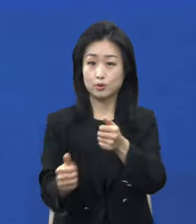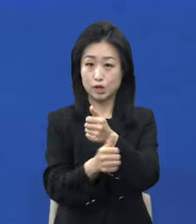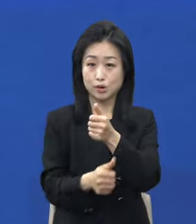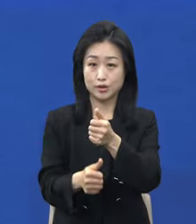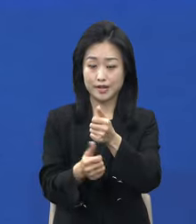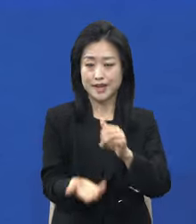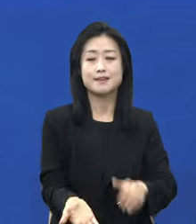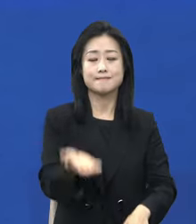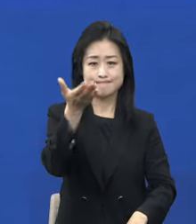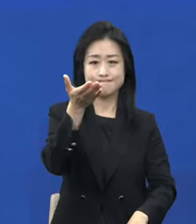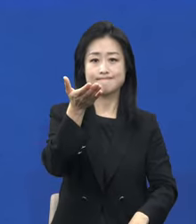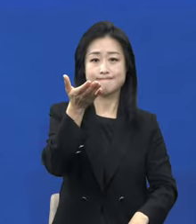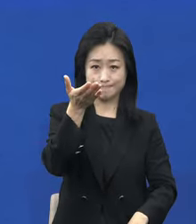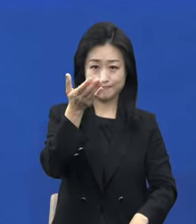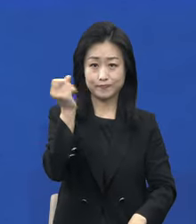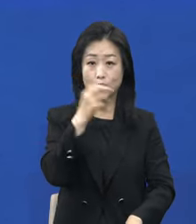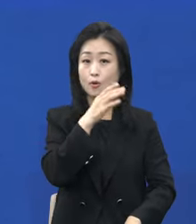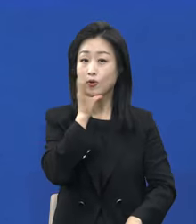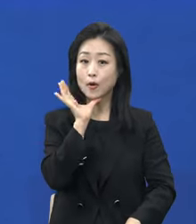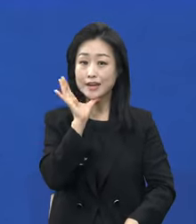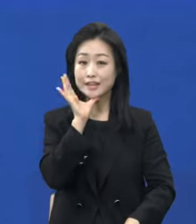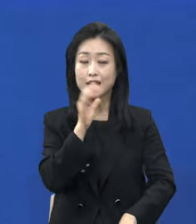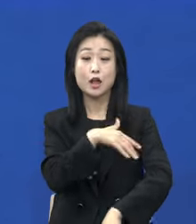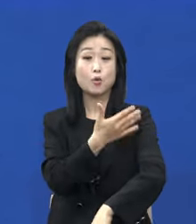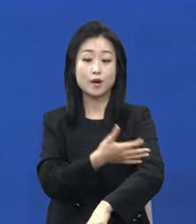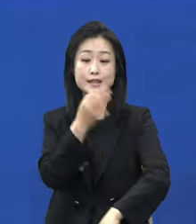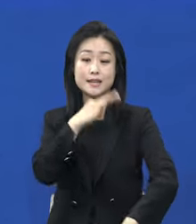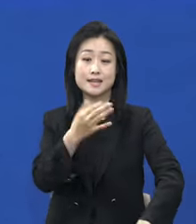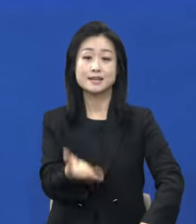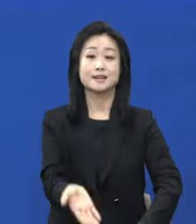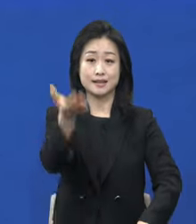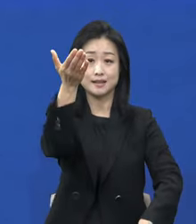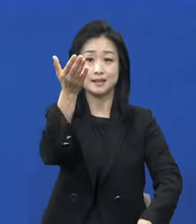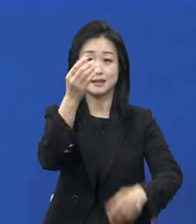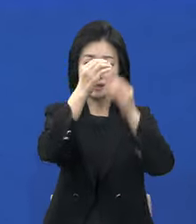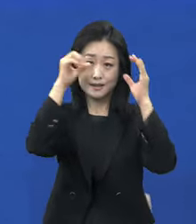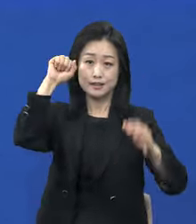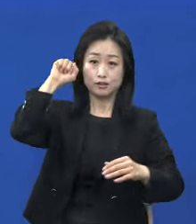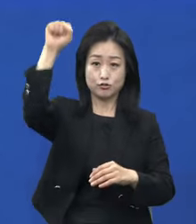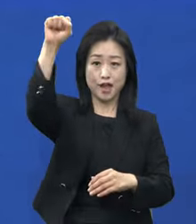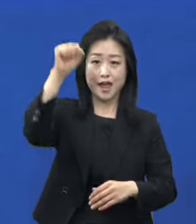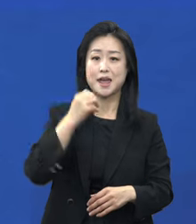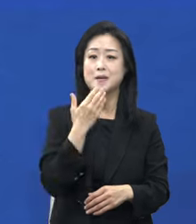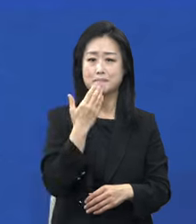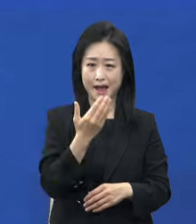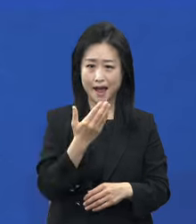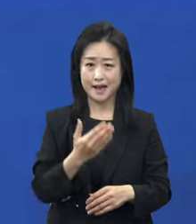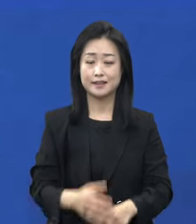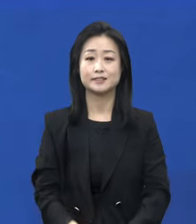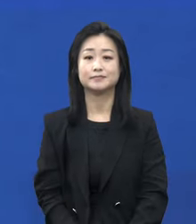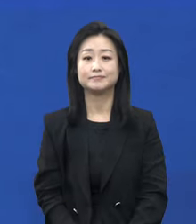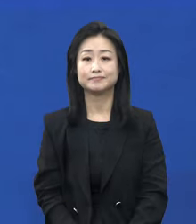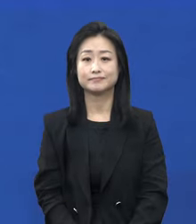이상을 높이고 우리 노인의 권익을 위해 투쟁하겠습니다, 여러분!